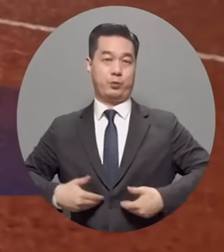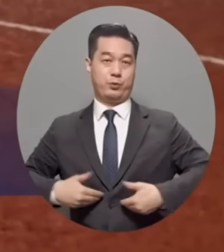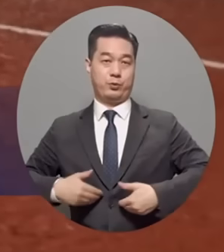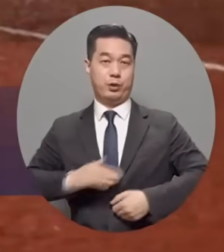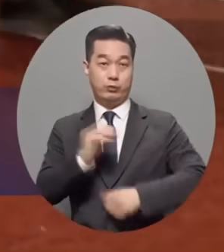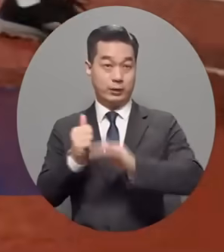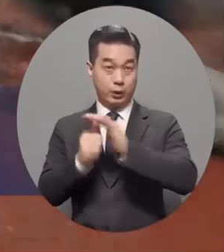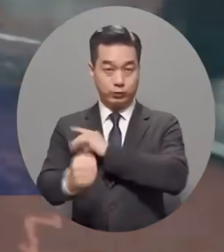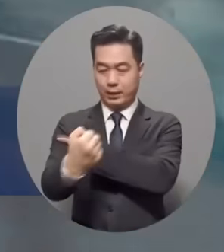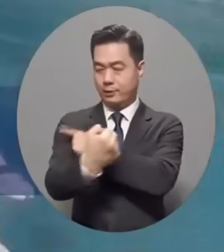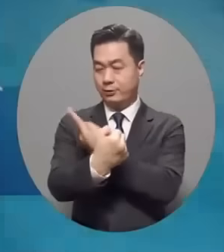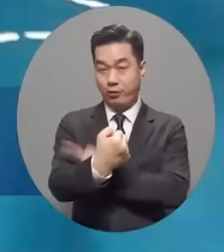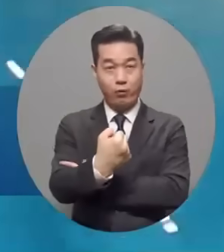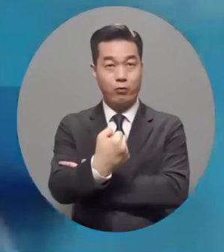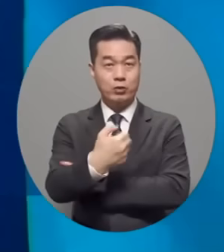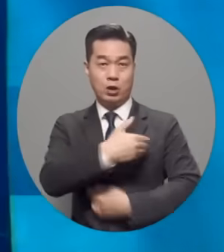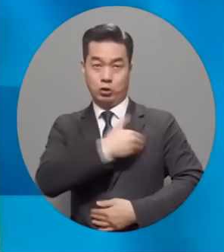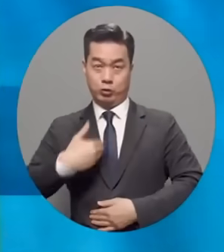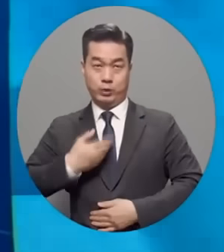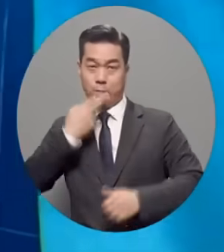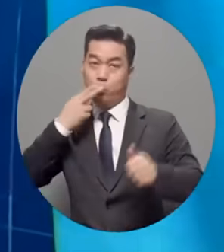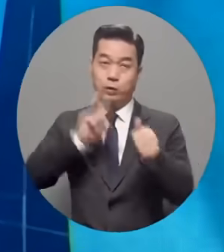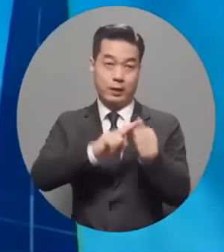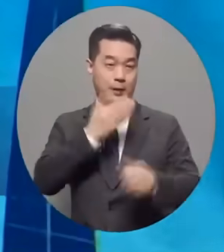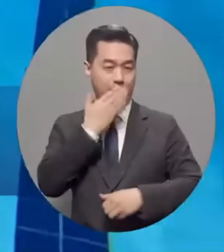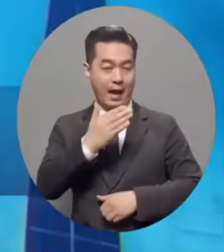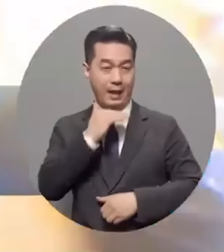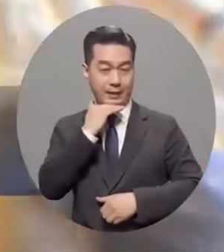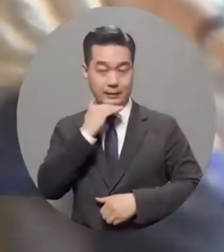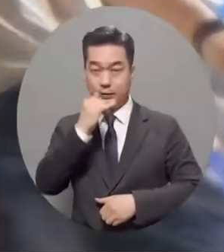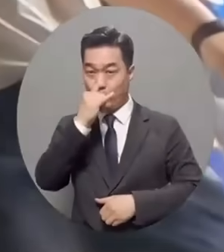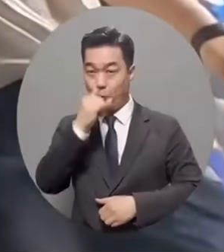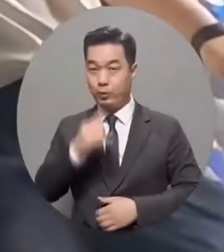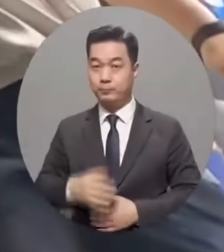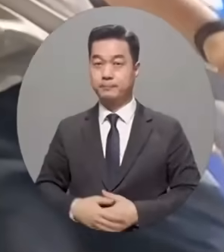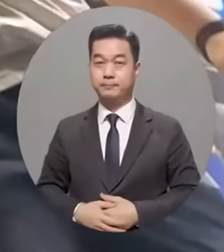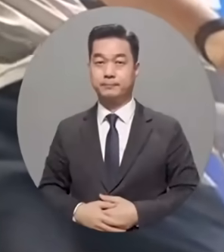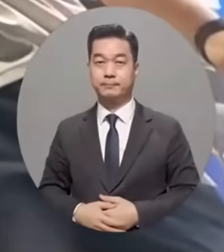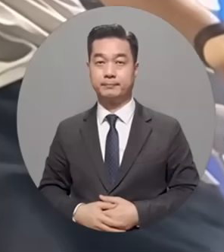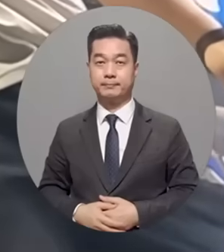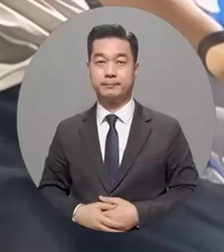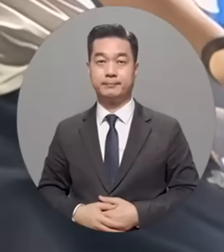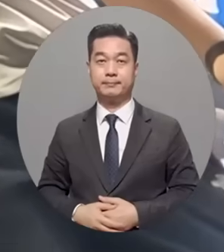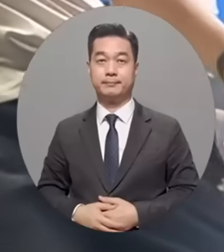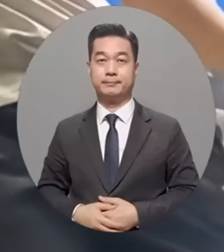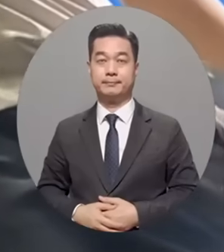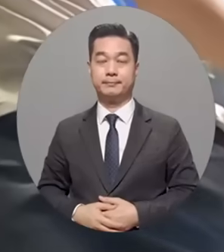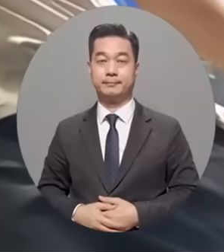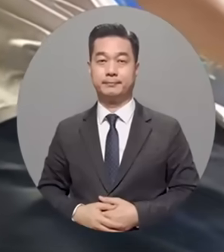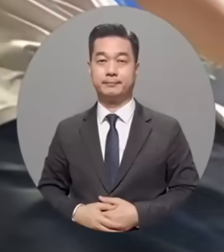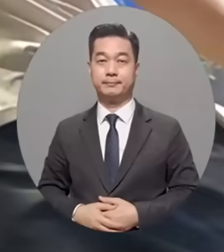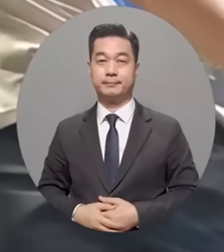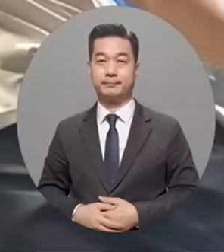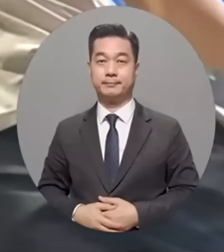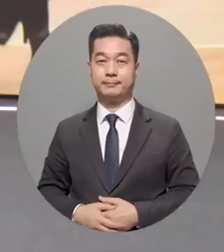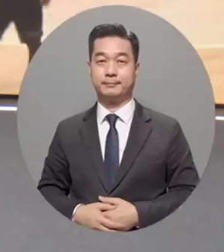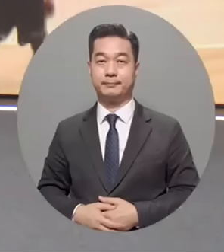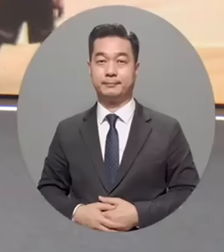선수들의 능력이라면 충분히 도전할 수 있는 그런 기량을 갖고 있고. MBC 뉴스 박지웅입니다.